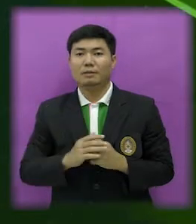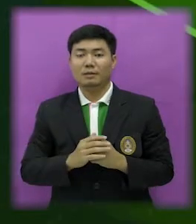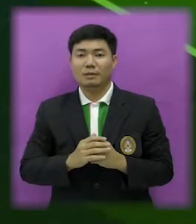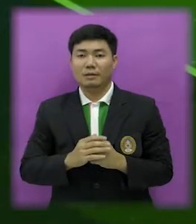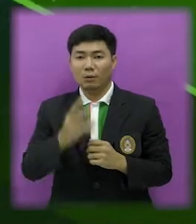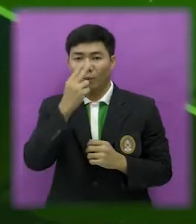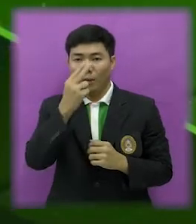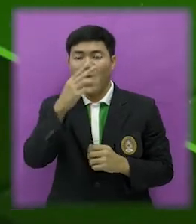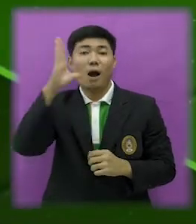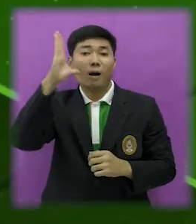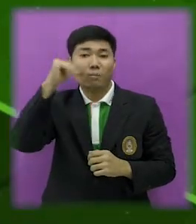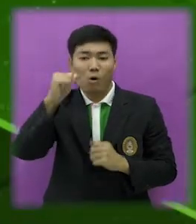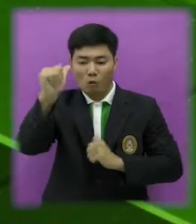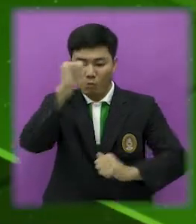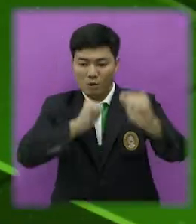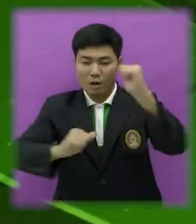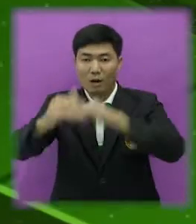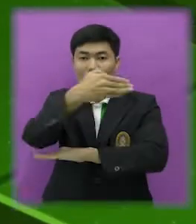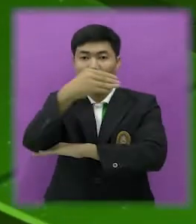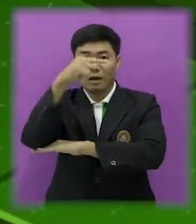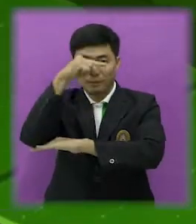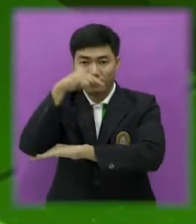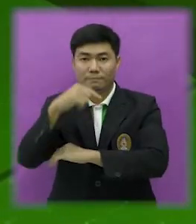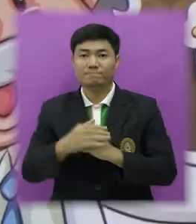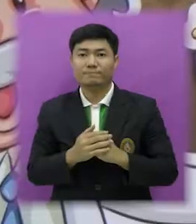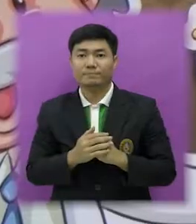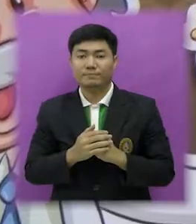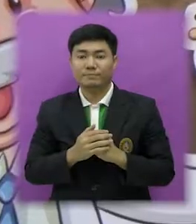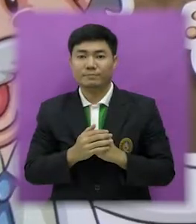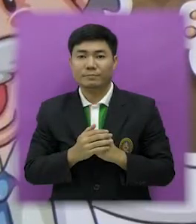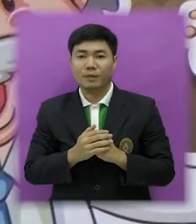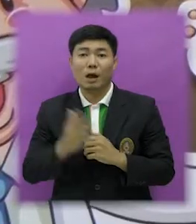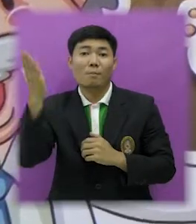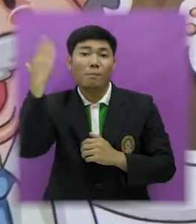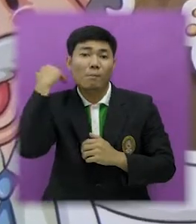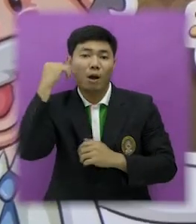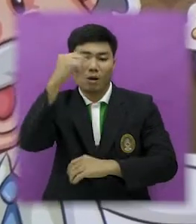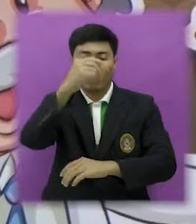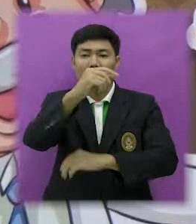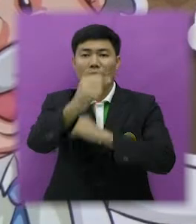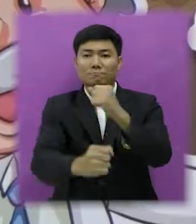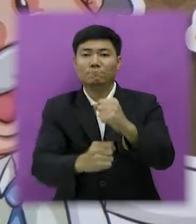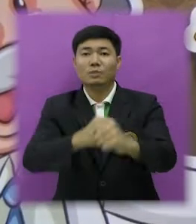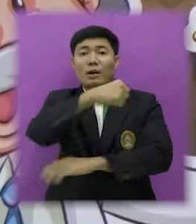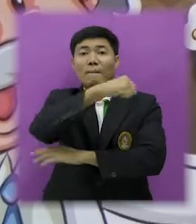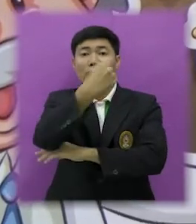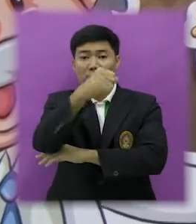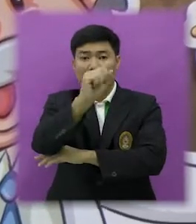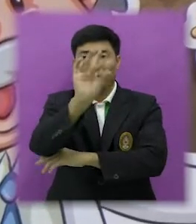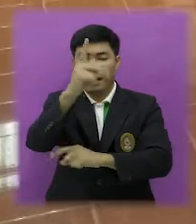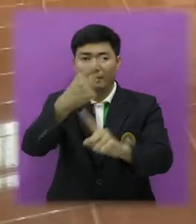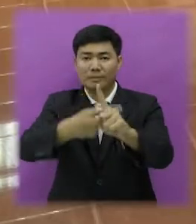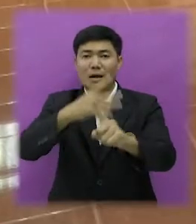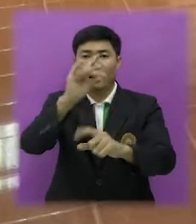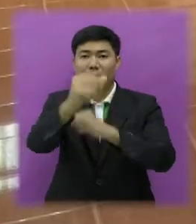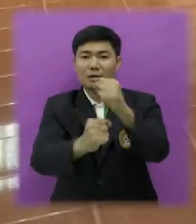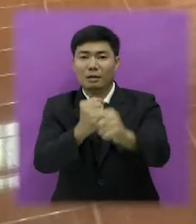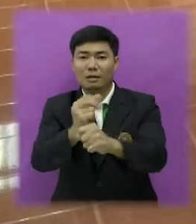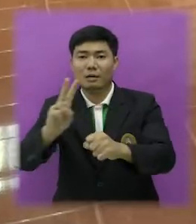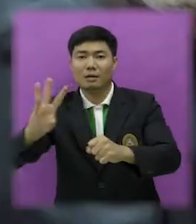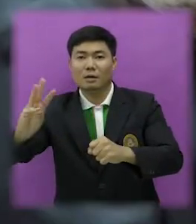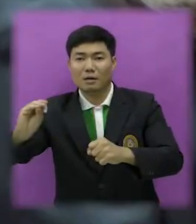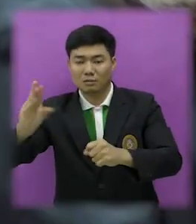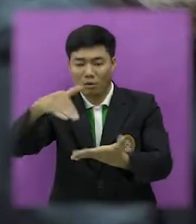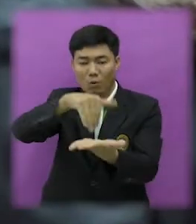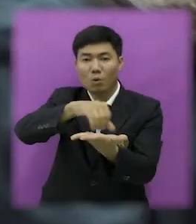4พระบิดาแห่งวิทยาศาสตร์ไทยเมื่อวันที่18สิงหาคม2562ที่อาคารศูนย์วิท